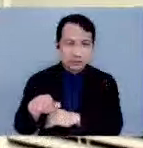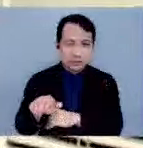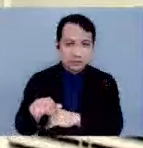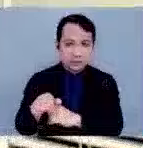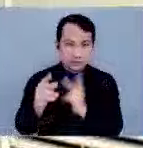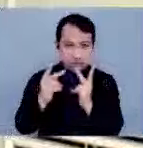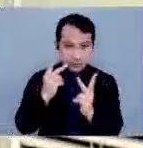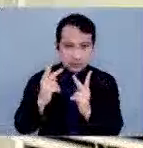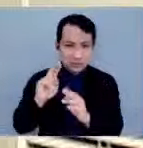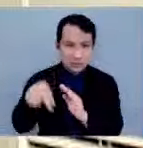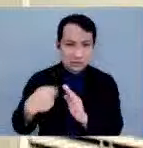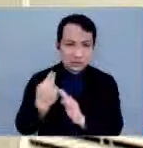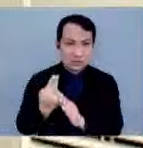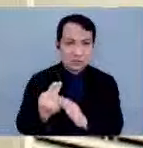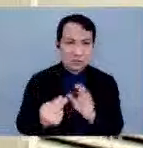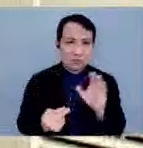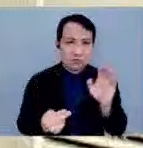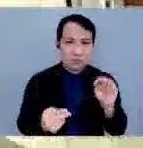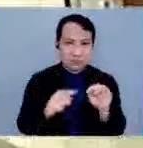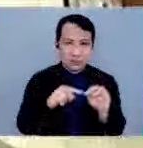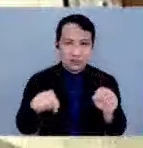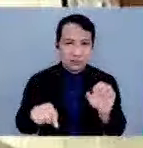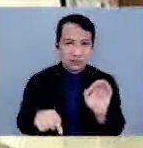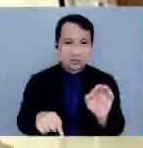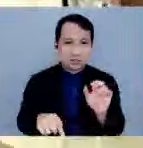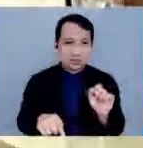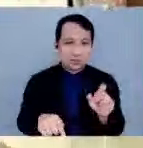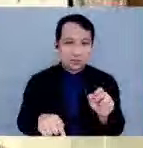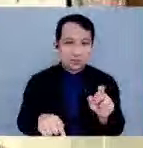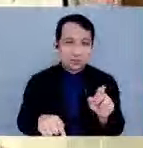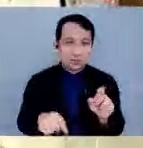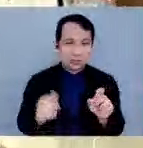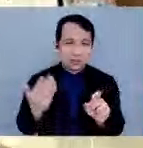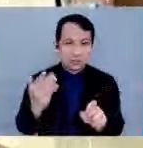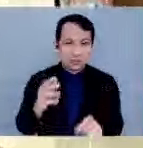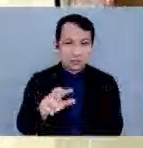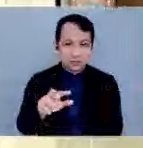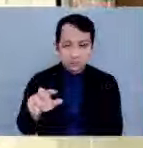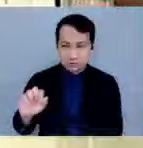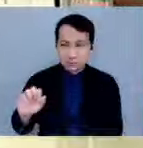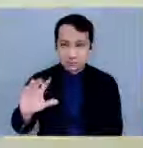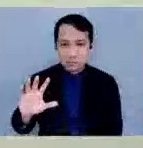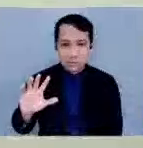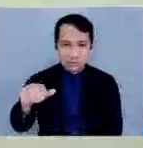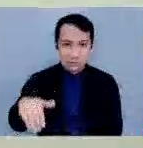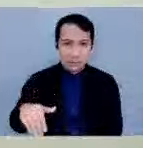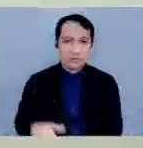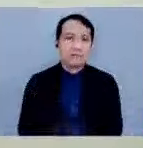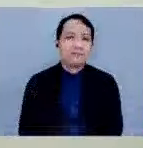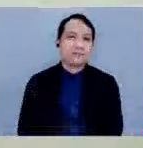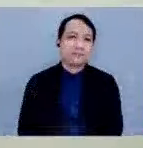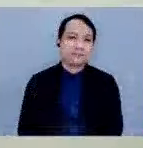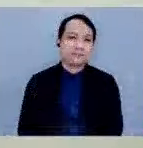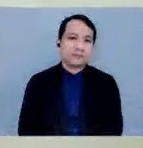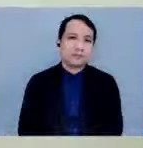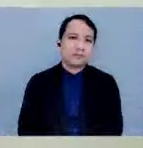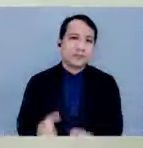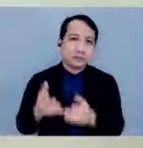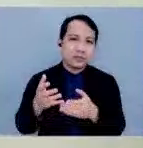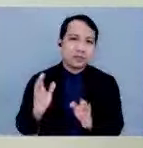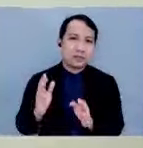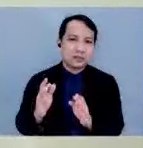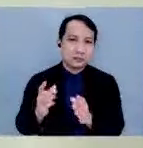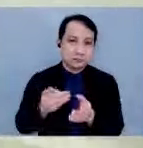mula Lunes hanggang Sabado, 9 a.m. to 11 a.m. at 3 p.m. to 5 p.m. Papayagang magpa-deliver o